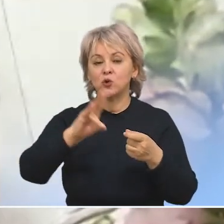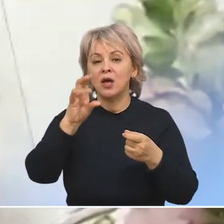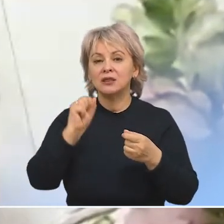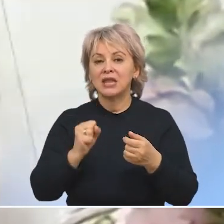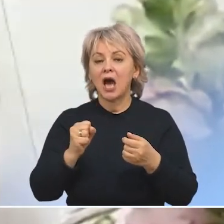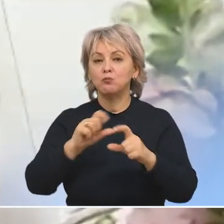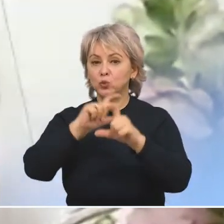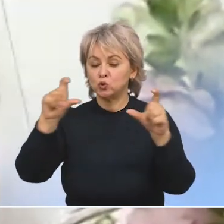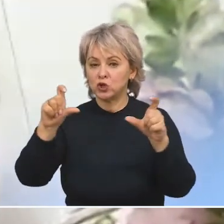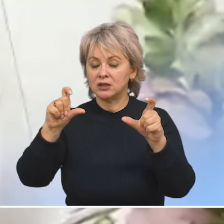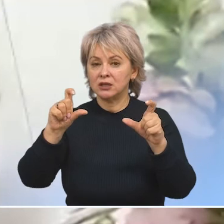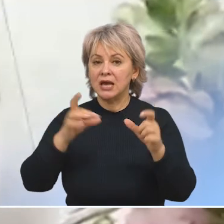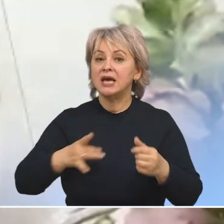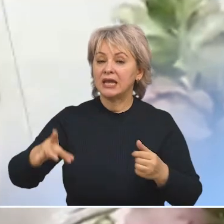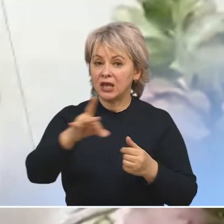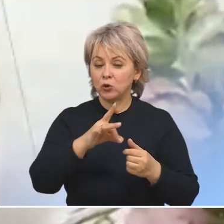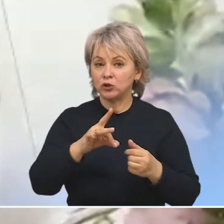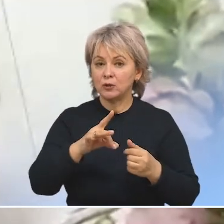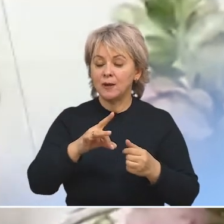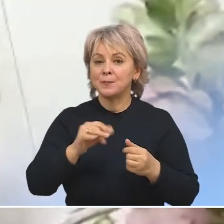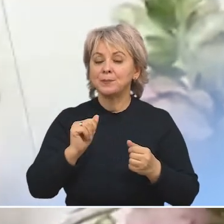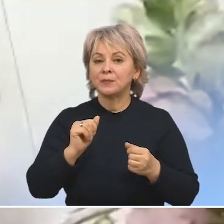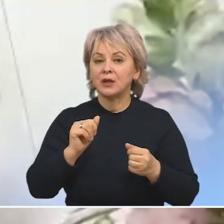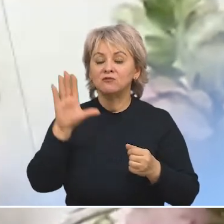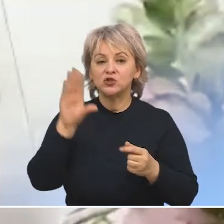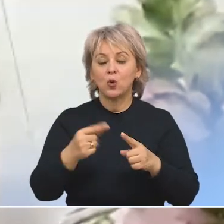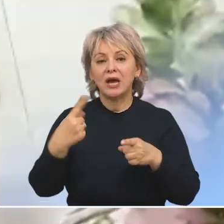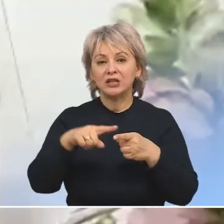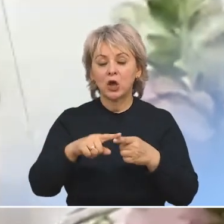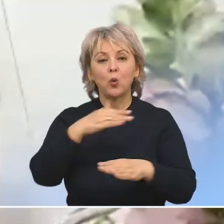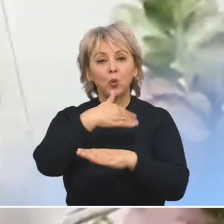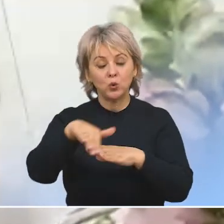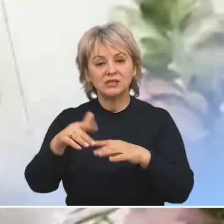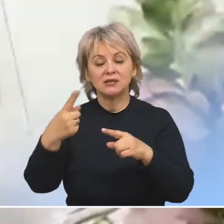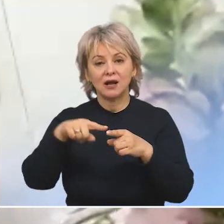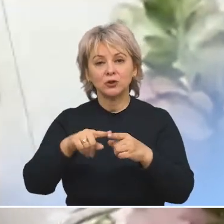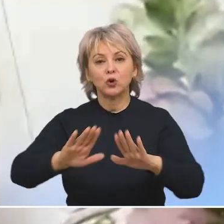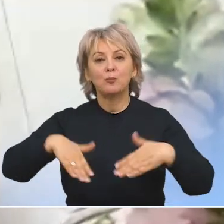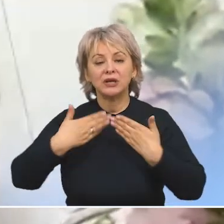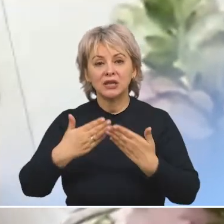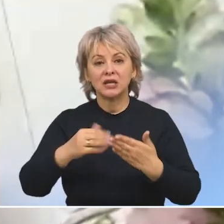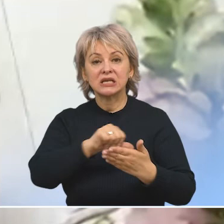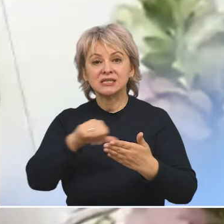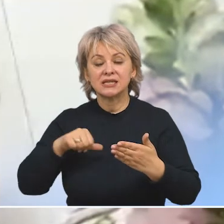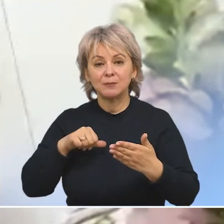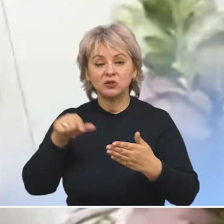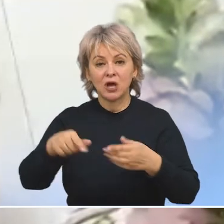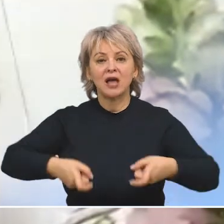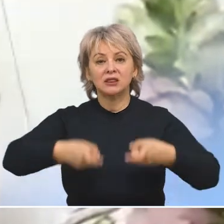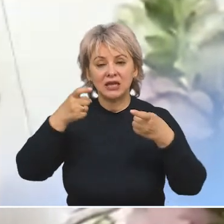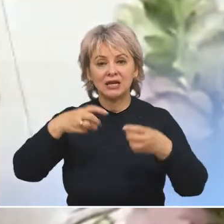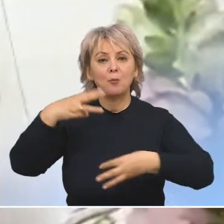на бюджеты региональные, например. Это же улица, которую предлагается самостоятельно